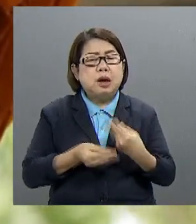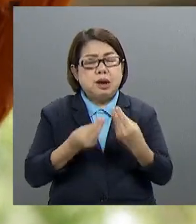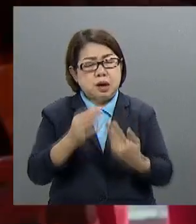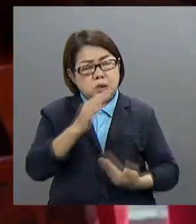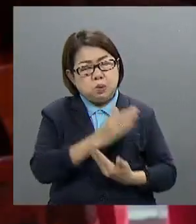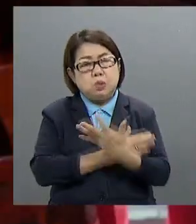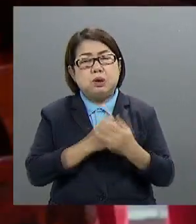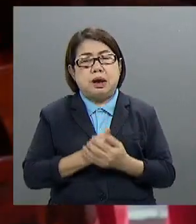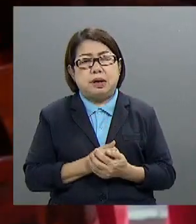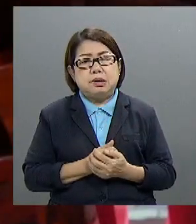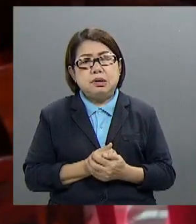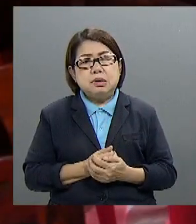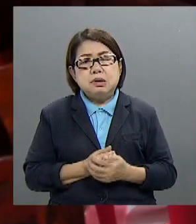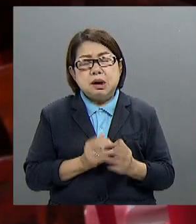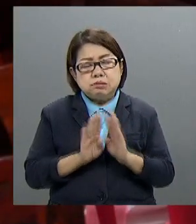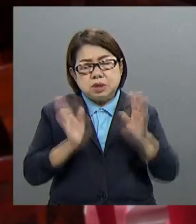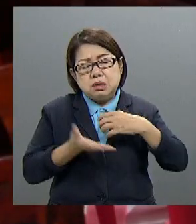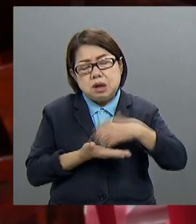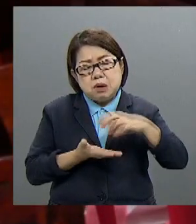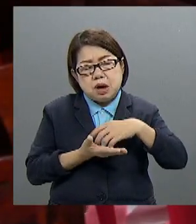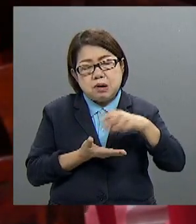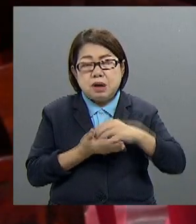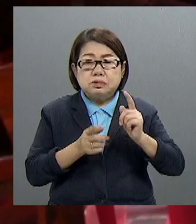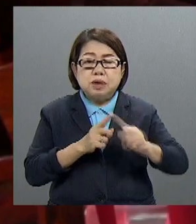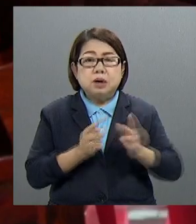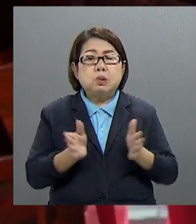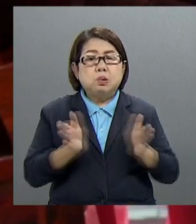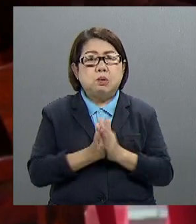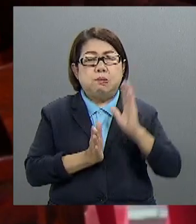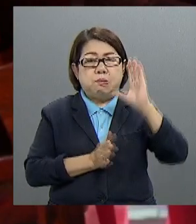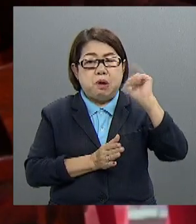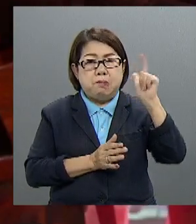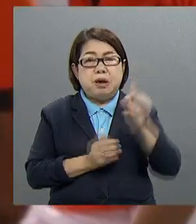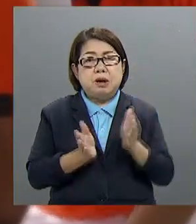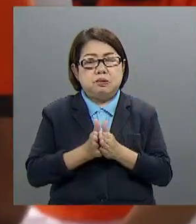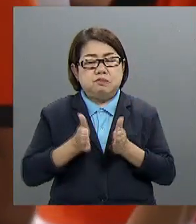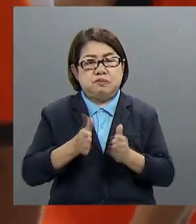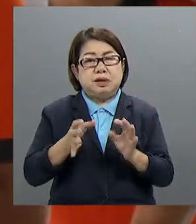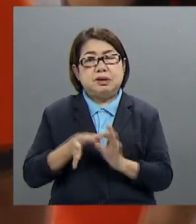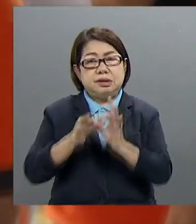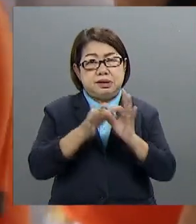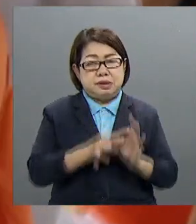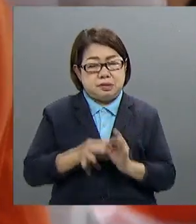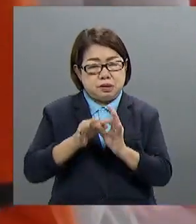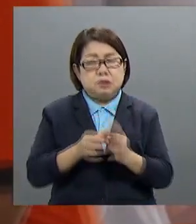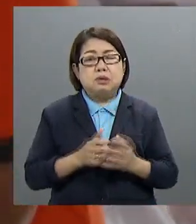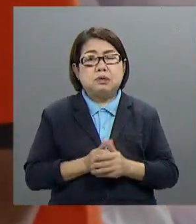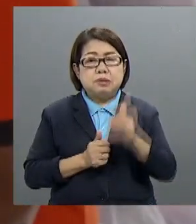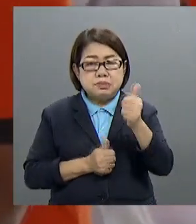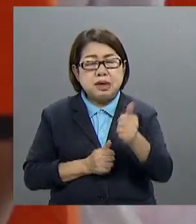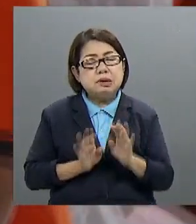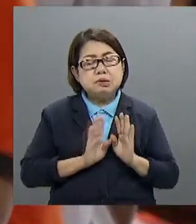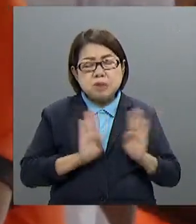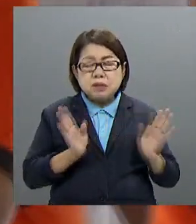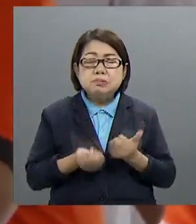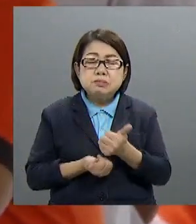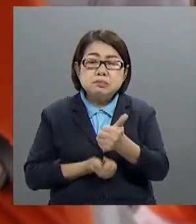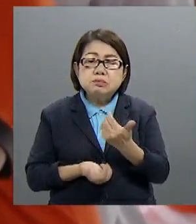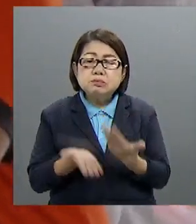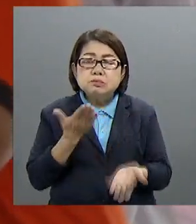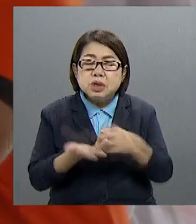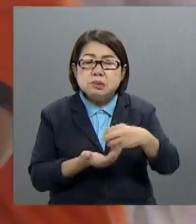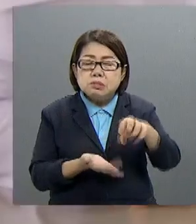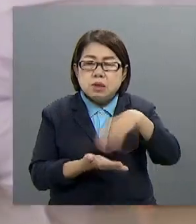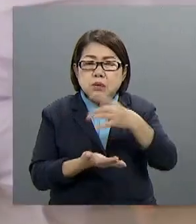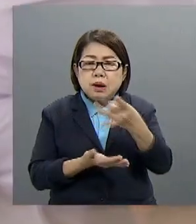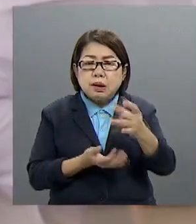ด็กเยาวชนร่วมกับผู้ปกครองและหน่วยงานที่เกี่ยวข้องที่พร้อมเปิดใจและรับฟังจะเป็นส่วนสำคัญในการพัฒนาและย